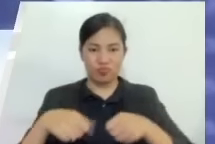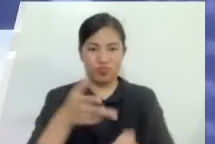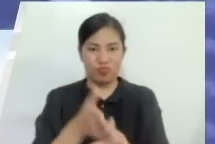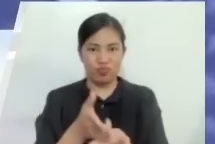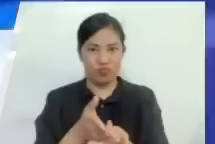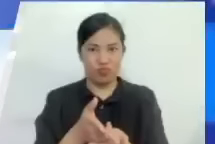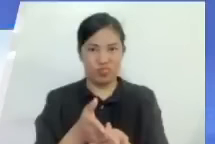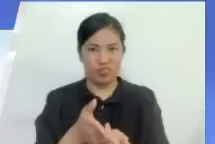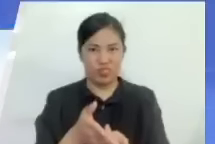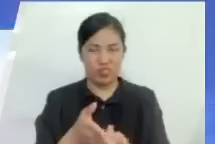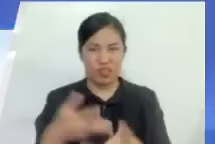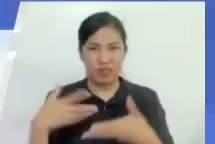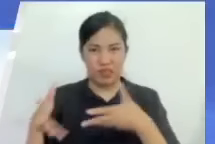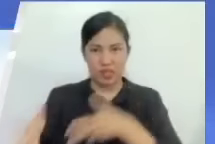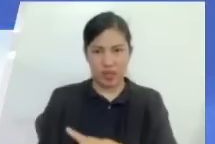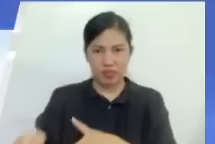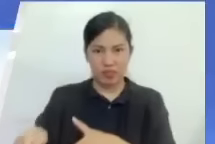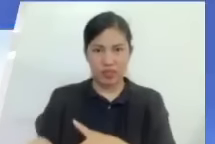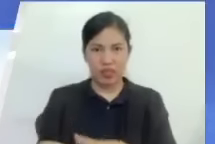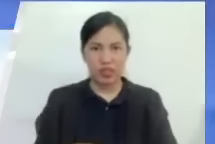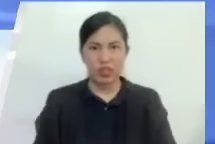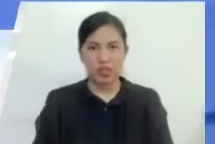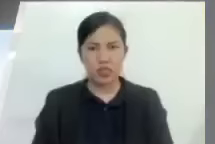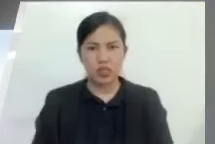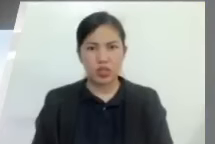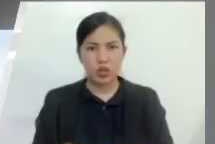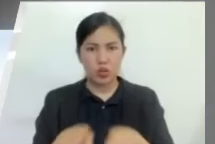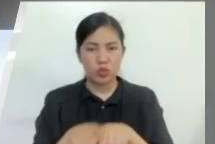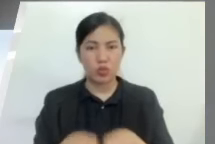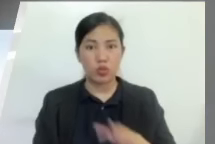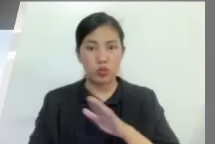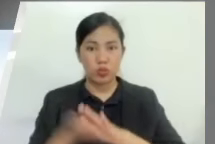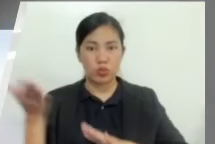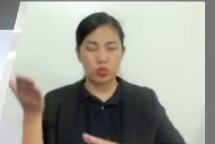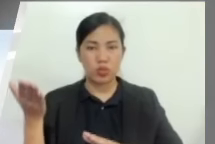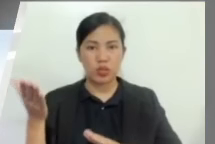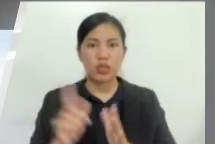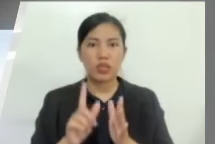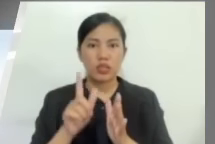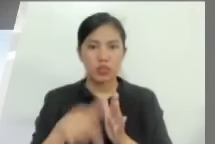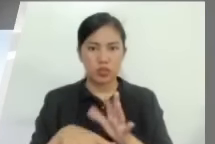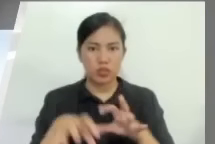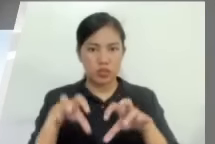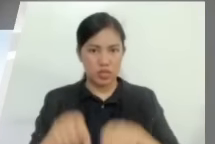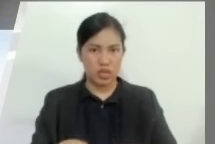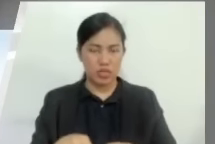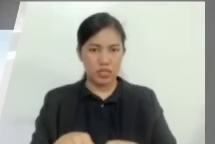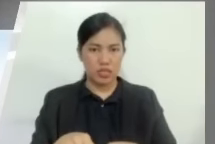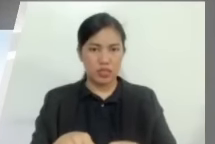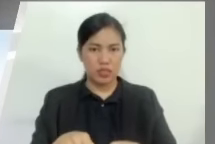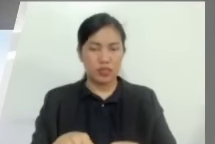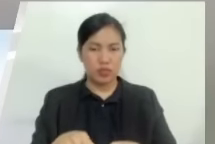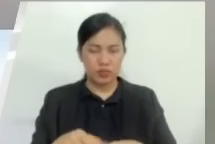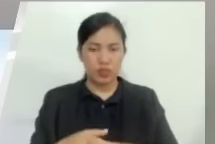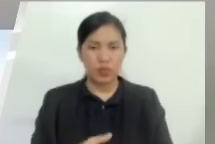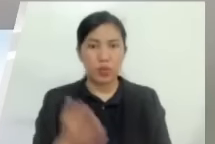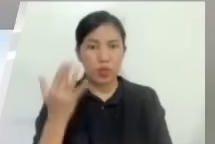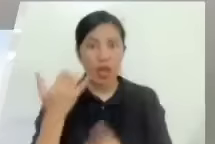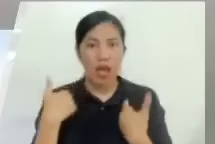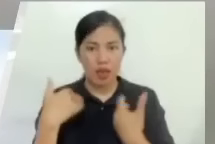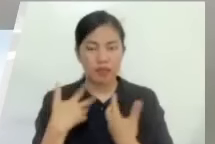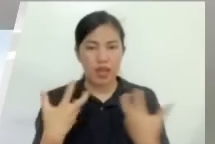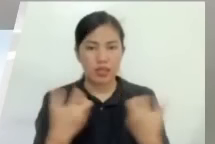sa lugar. Nahagip din ang kanyang pagtakas. Kalauna na aresto siya ng mga pulis matapos masangkot sa aksidente.